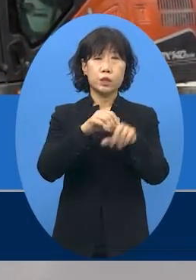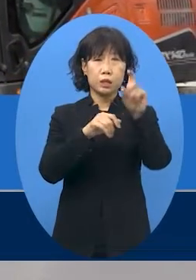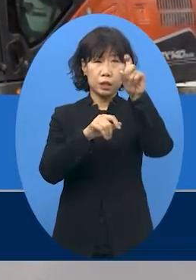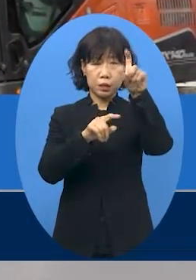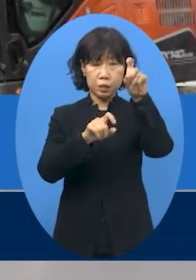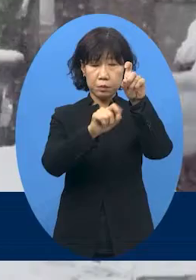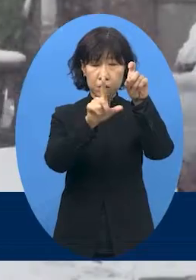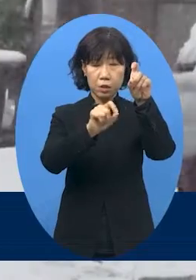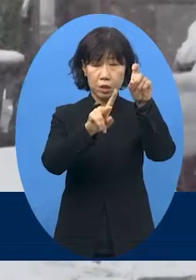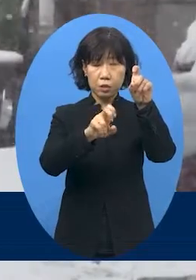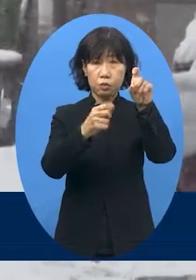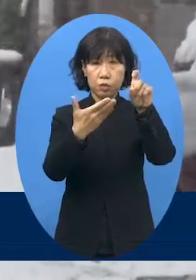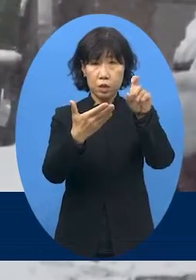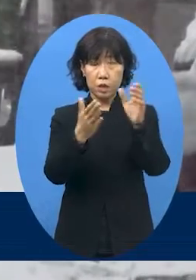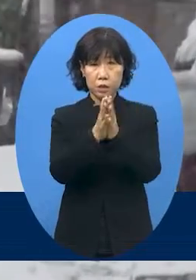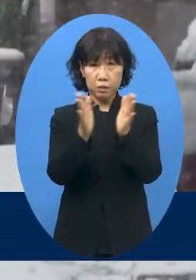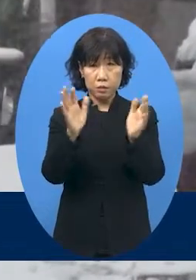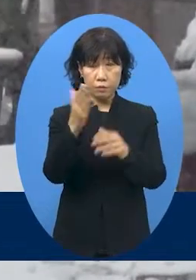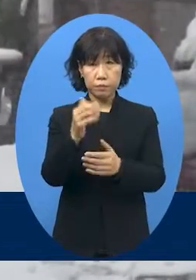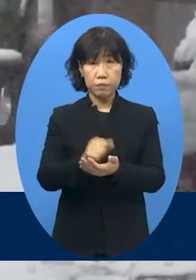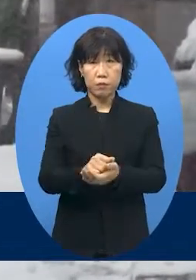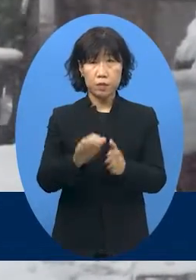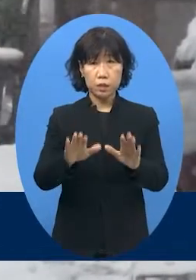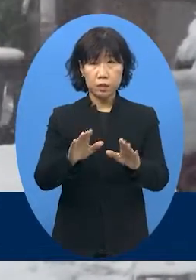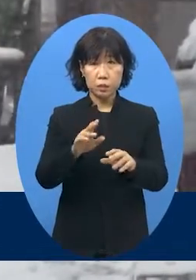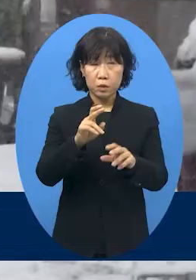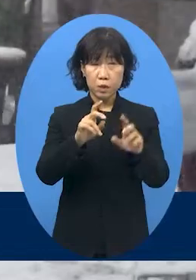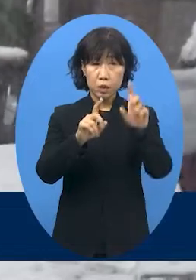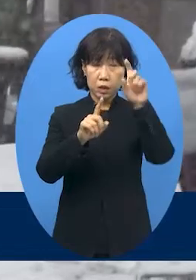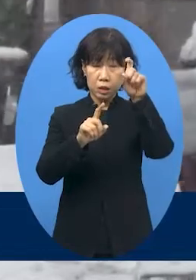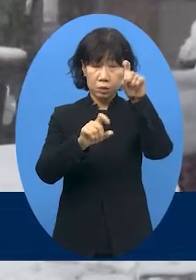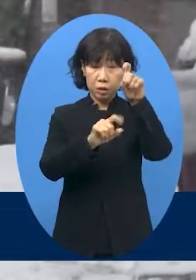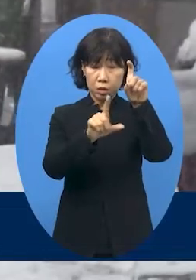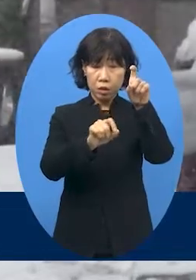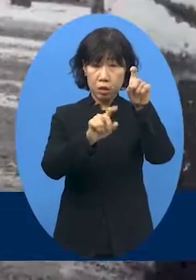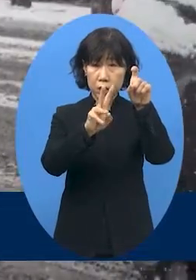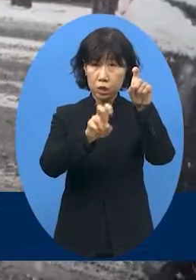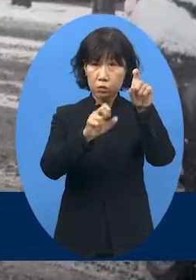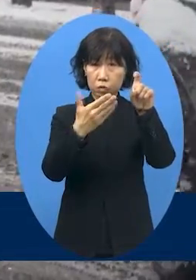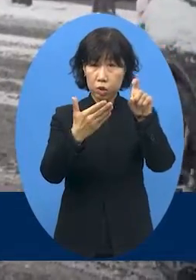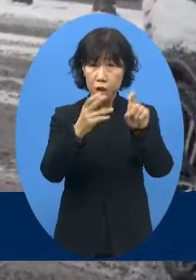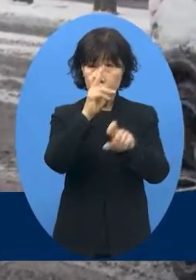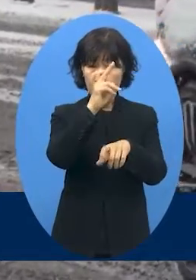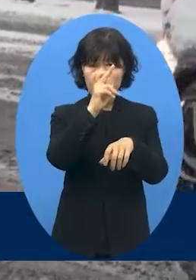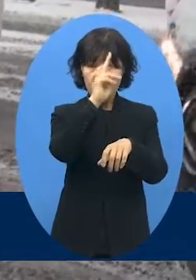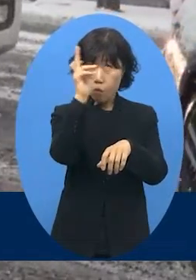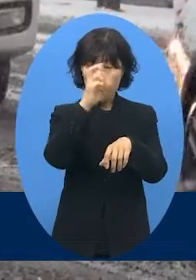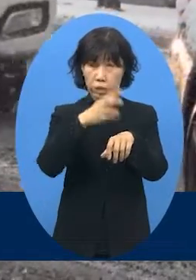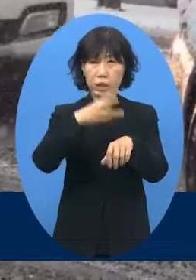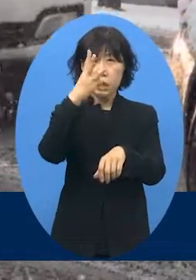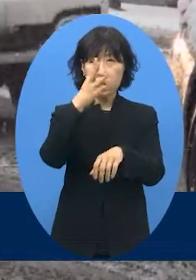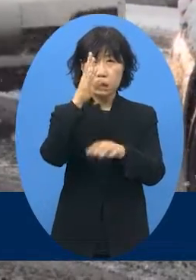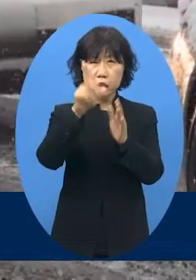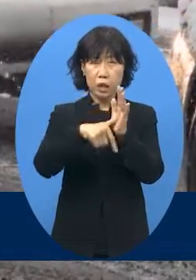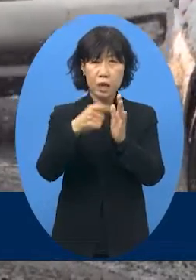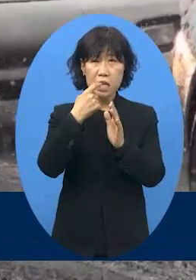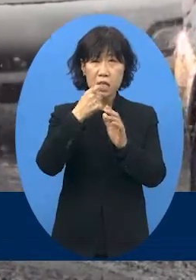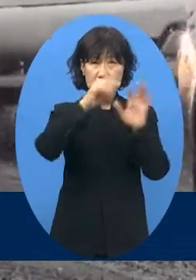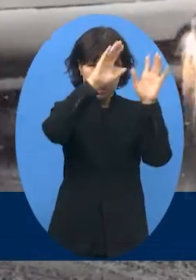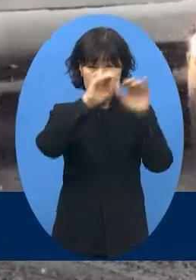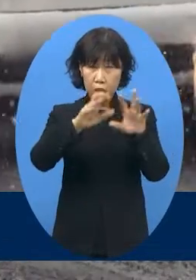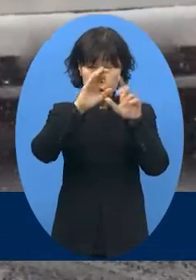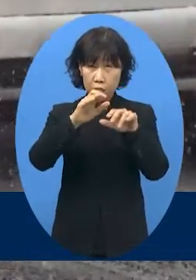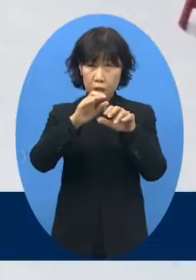진행되었습니다 동대문구는 11월 29일 오후 3시 서울 지역에 대설주의보 예비특보